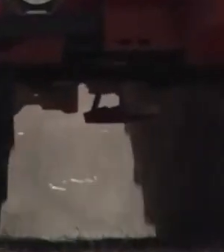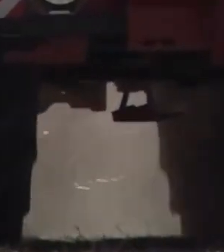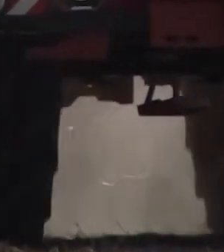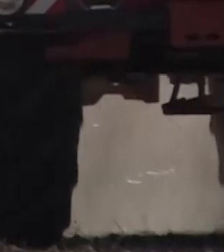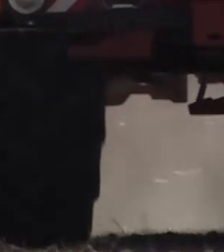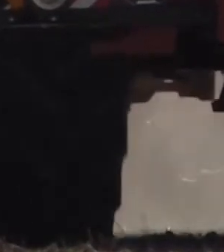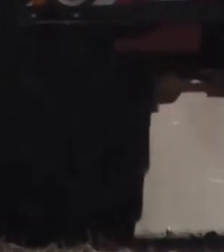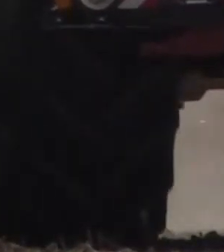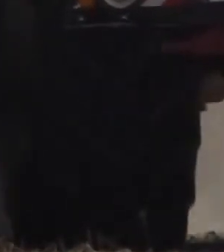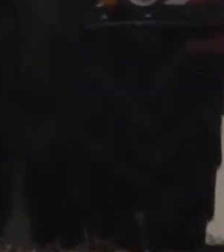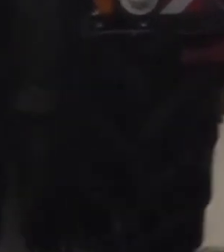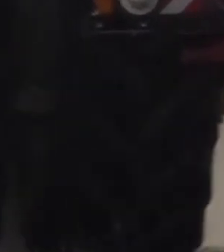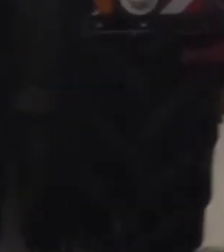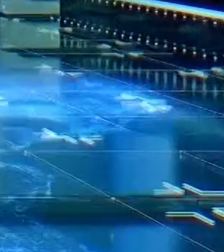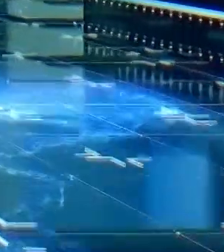телерадиокомпания